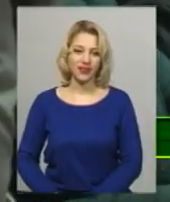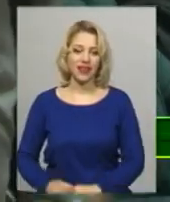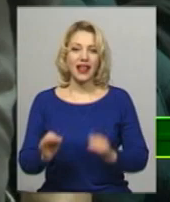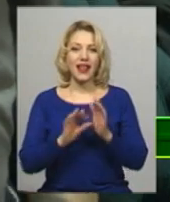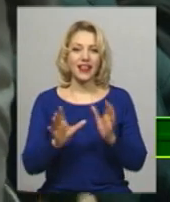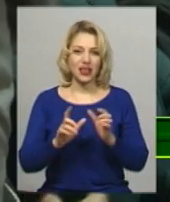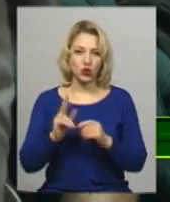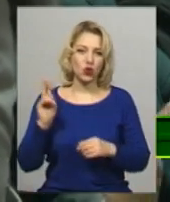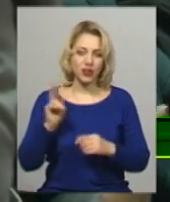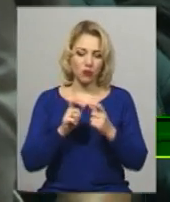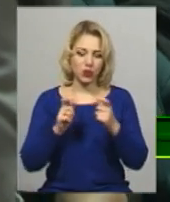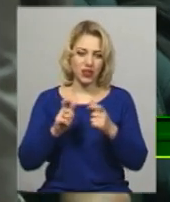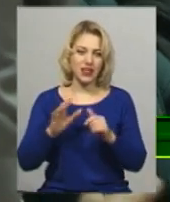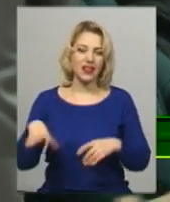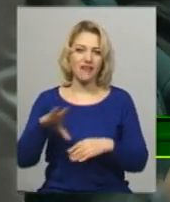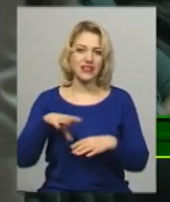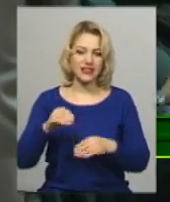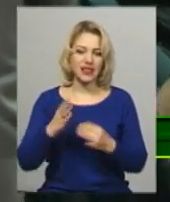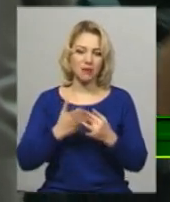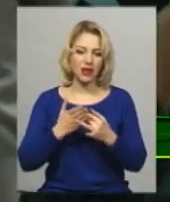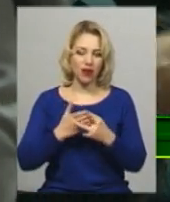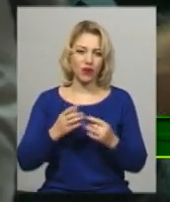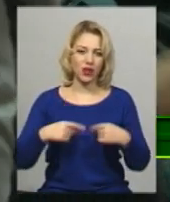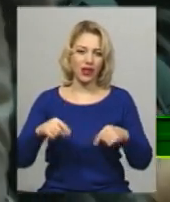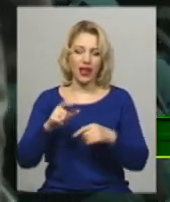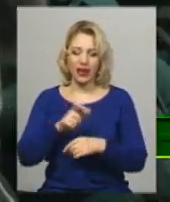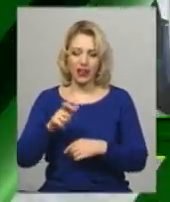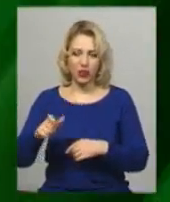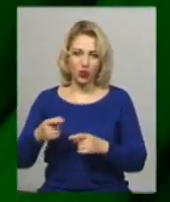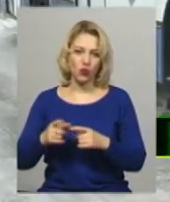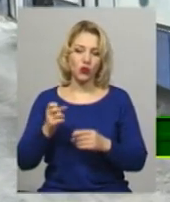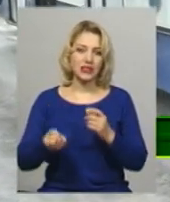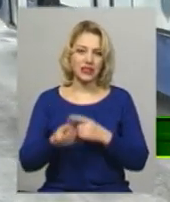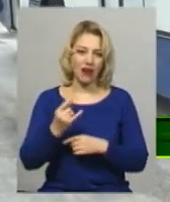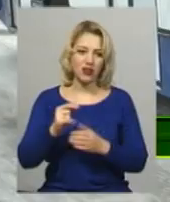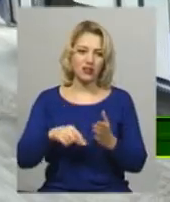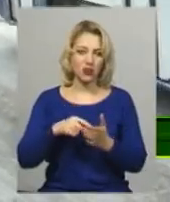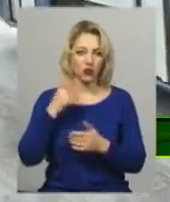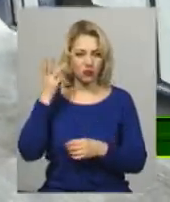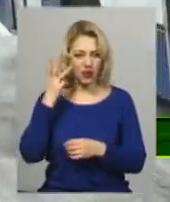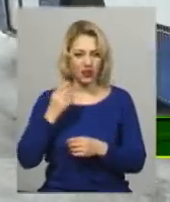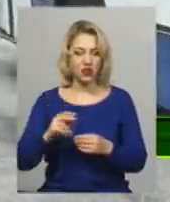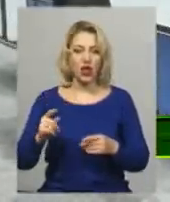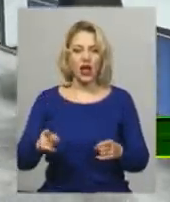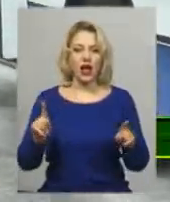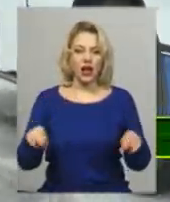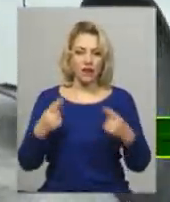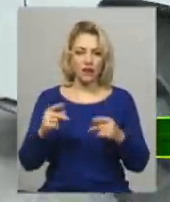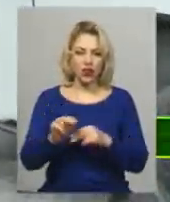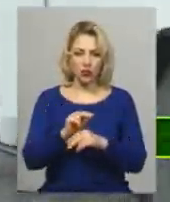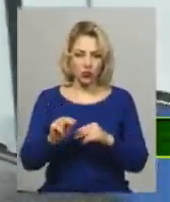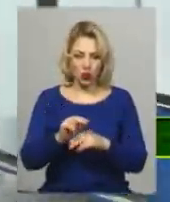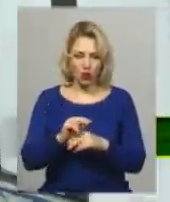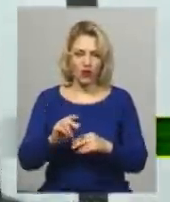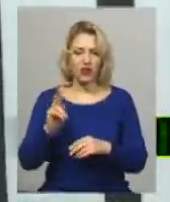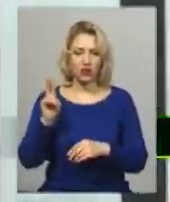Електронні проїзні квитки для осіб пільгових категорій навесні з'являться у Хмельницькому. Капітально відремонтований тролейбус почав курсувати